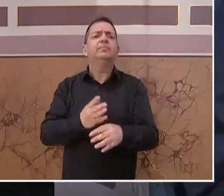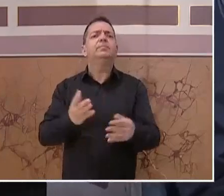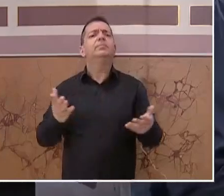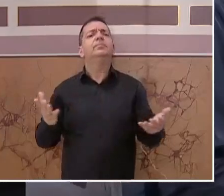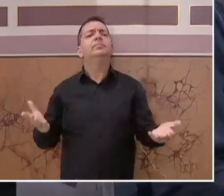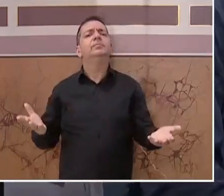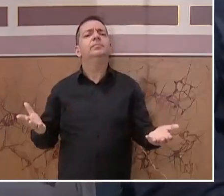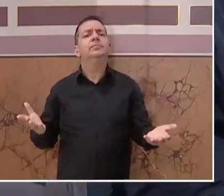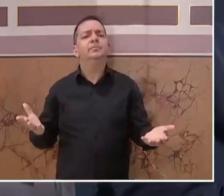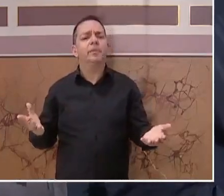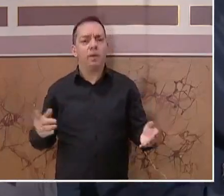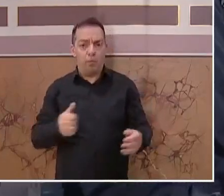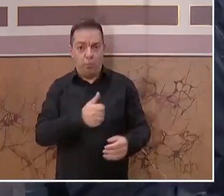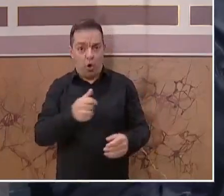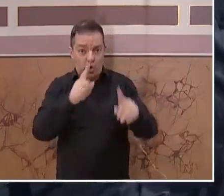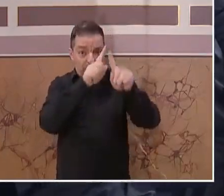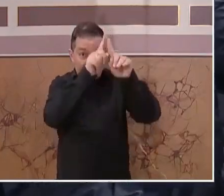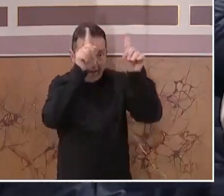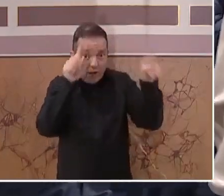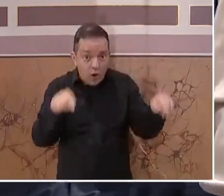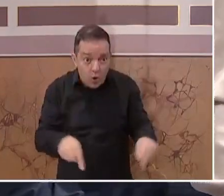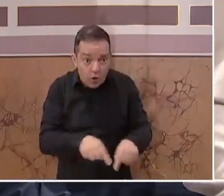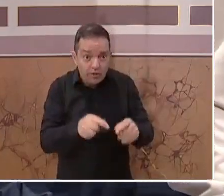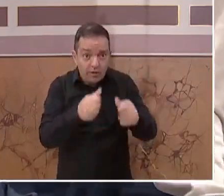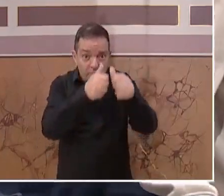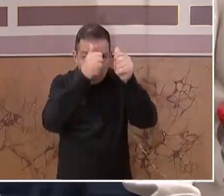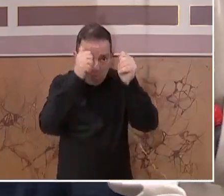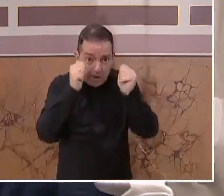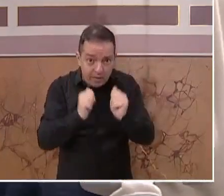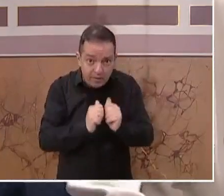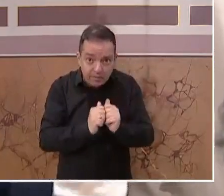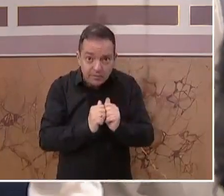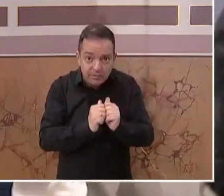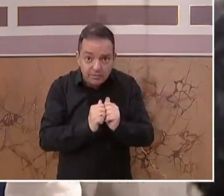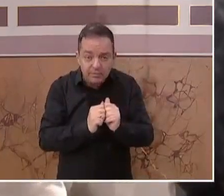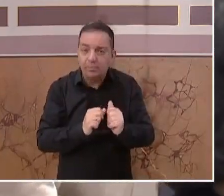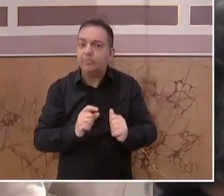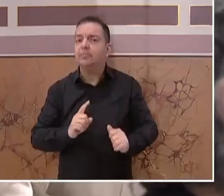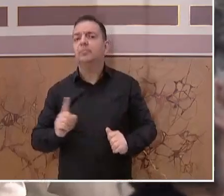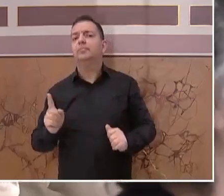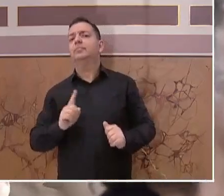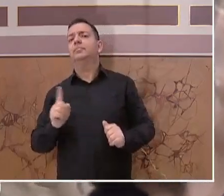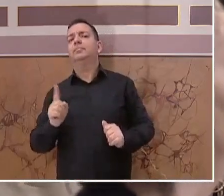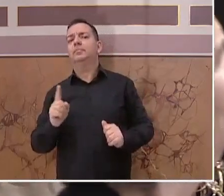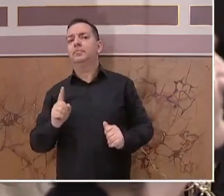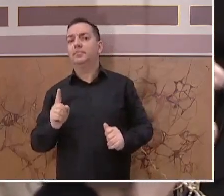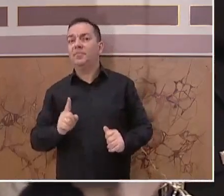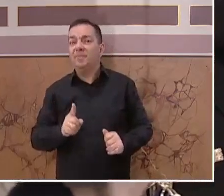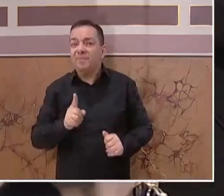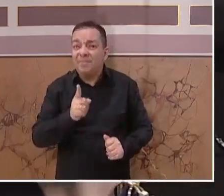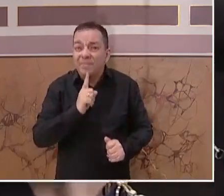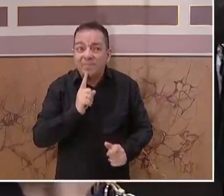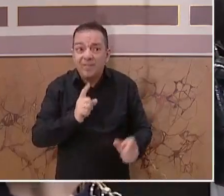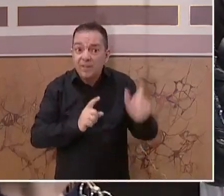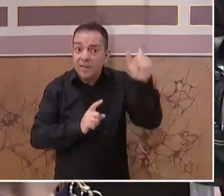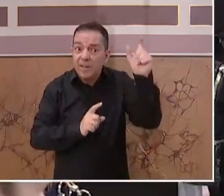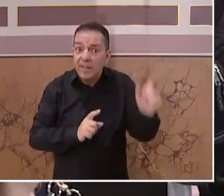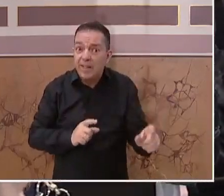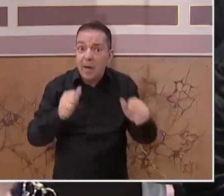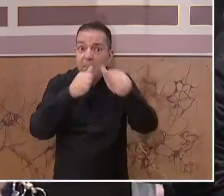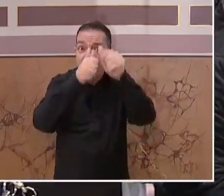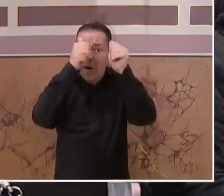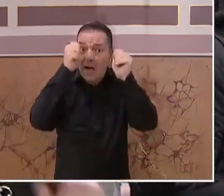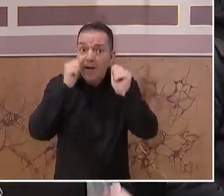απλώς την εικόνα της Παναγίας, αλλά αυτήν την ίδια την Κυρία